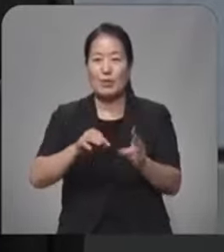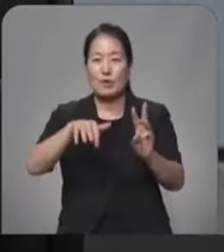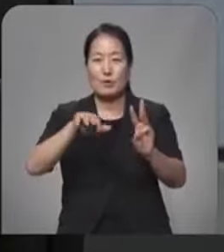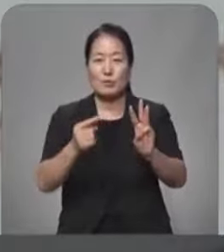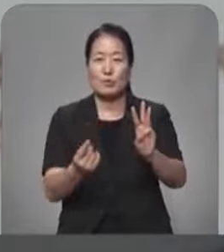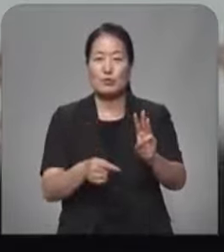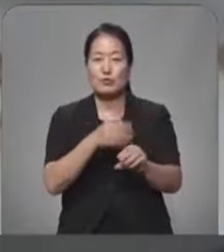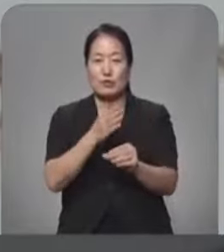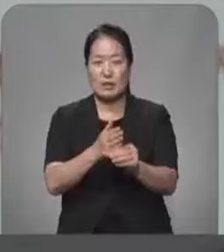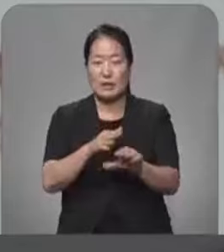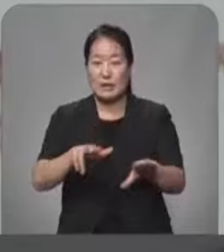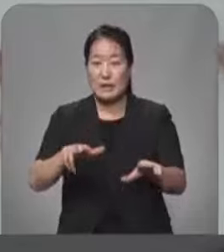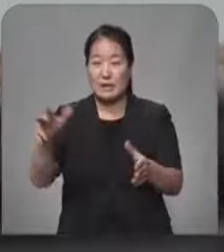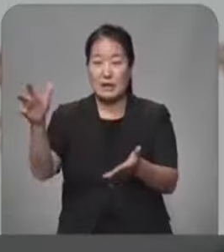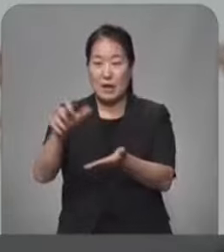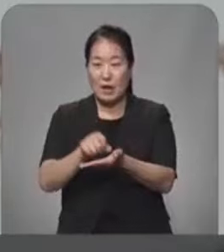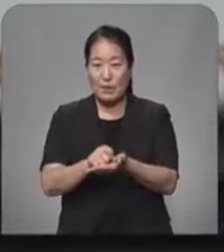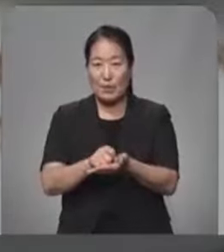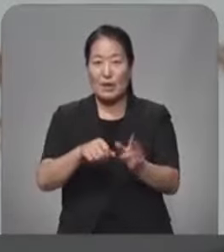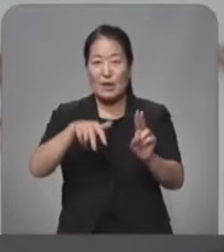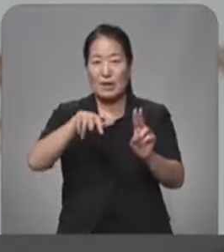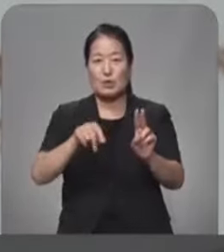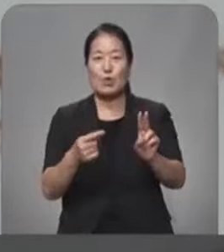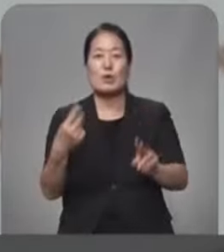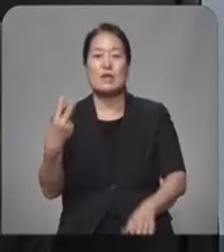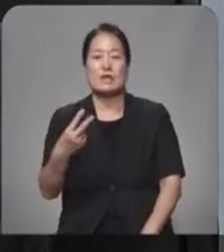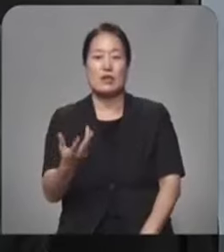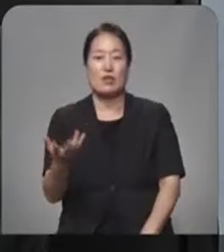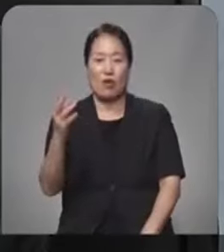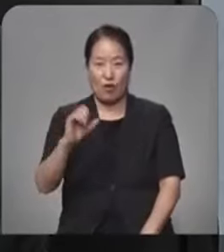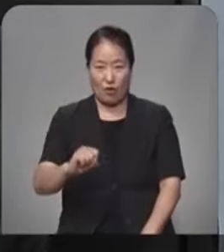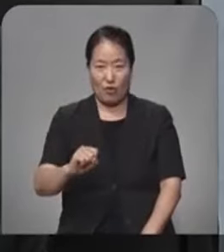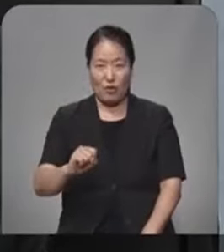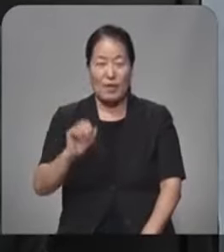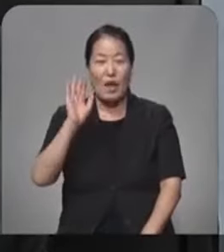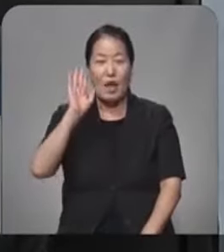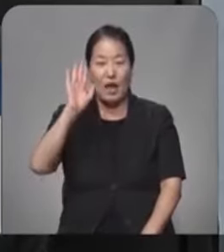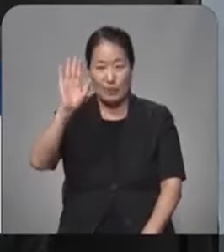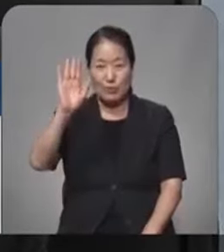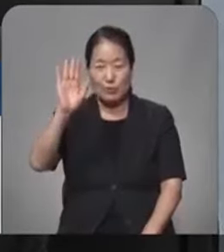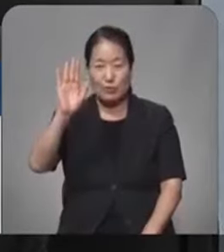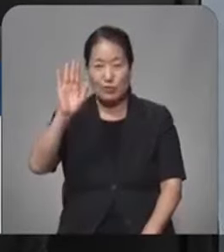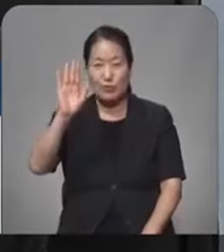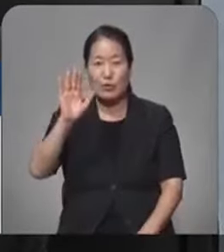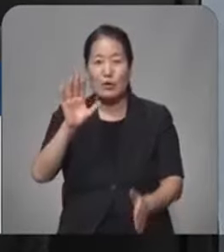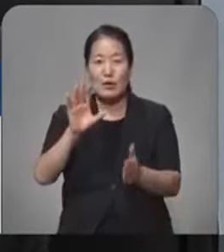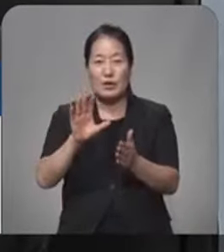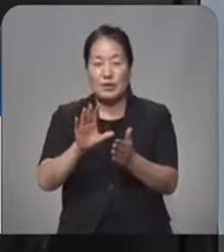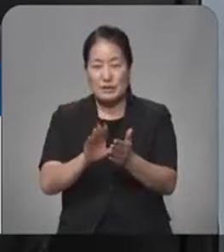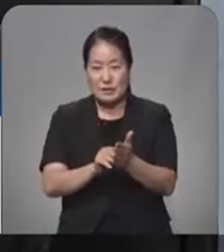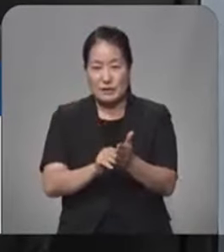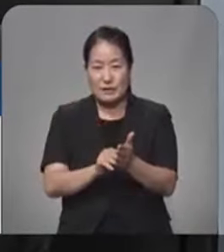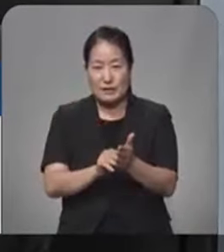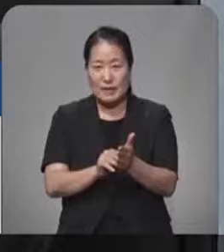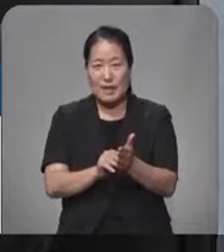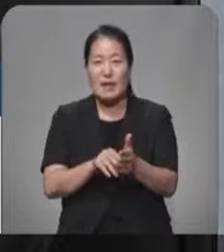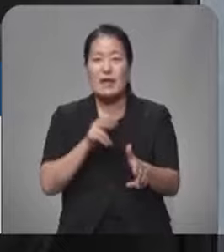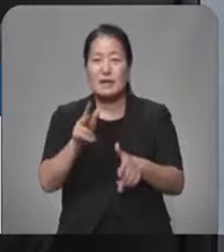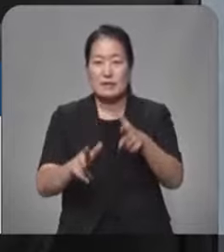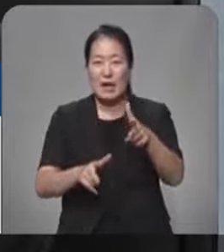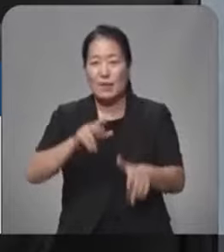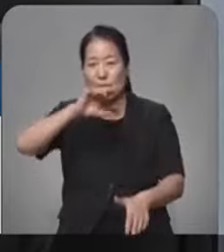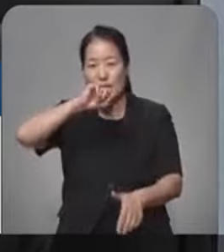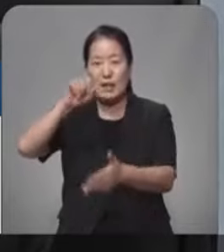가운데 현재까지 확보한 건 1조 2천억 원입니다. 앞으로 남은 과제는 이제 이 사업에 필요한 전체적인